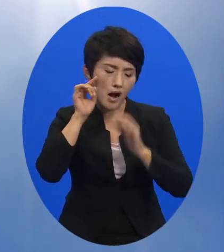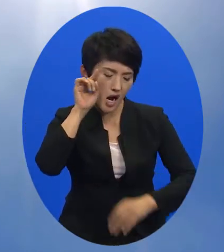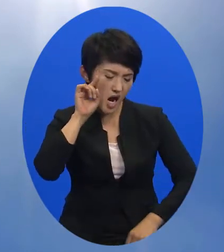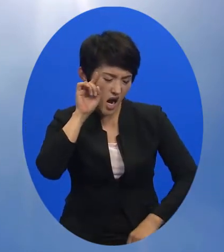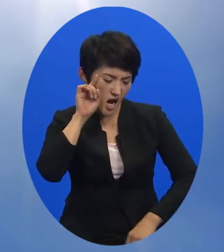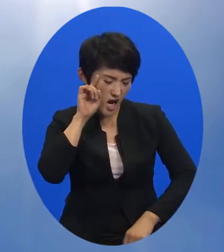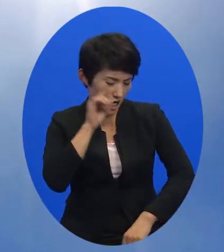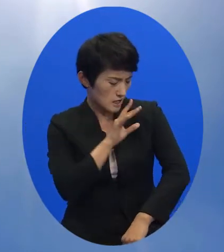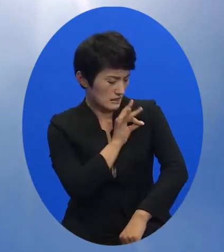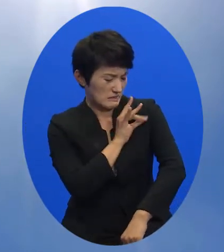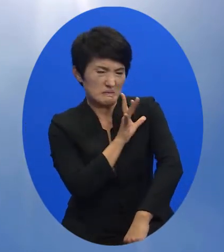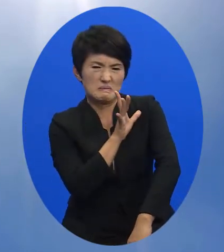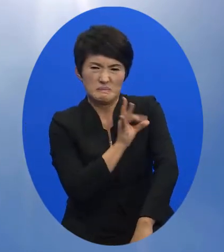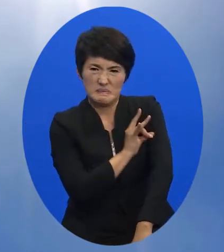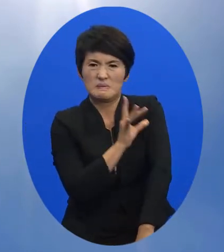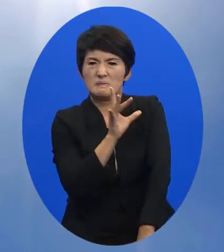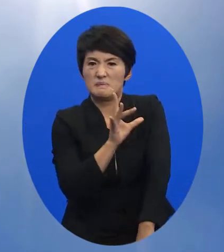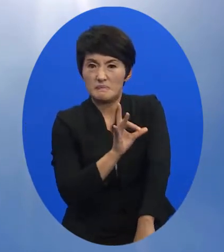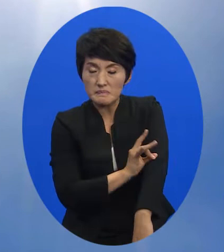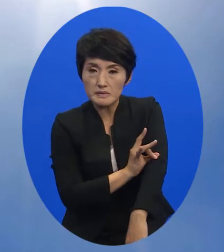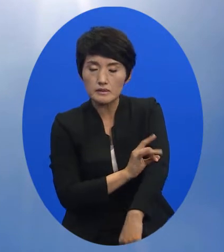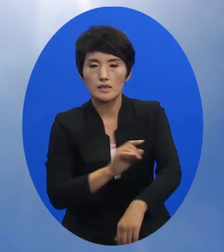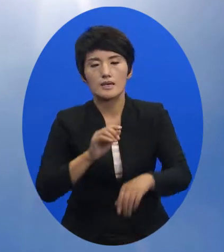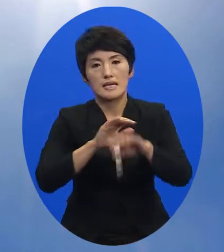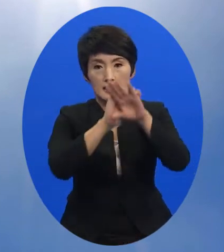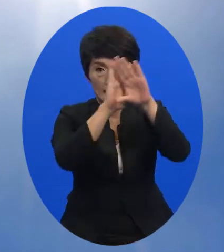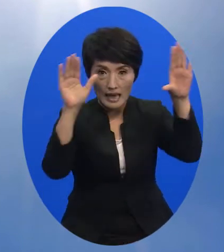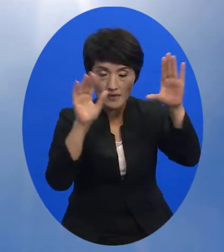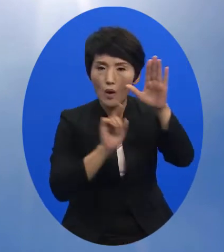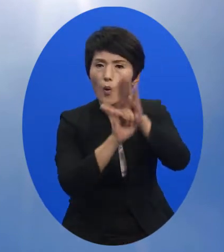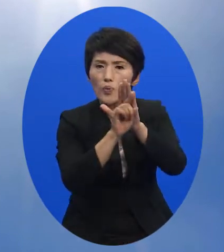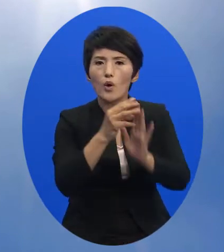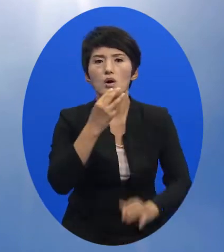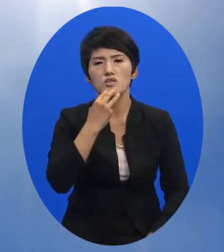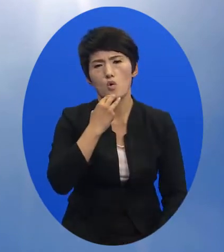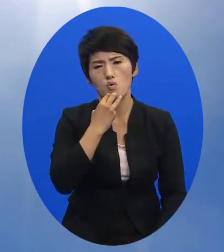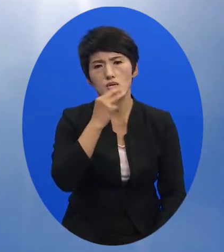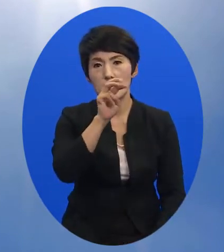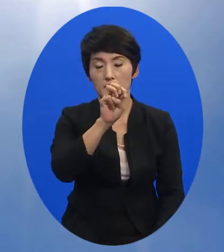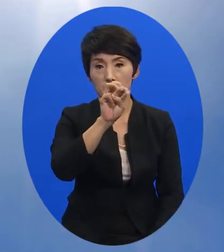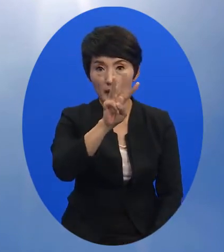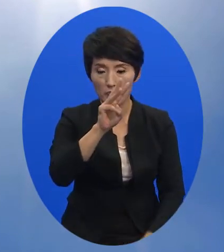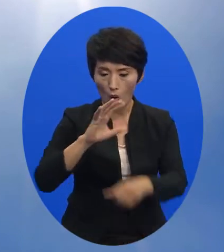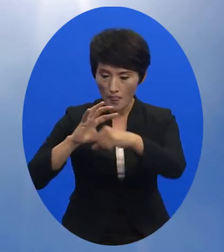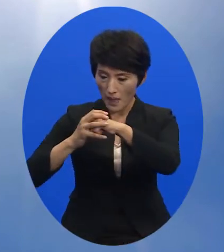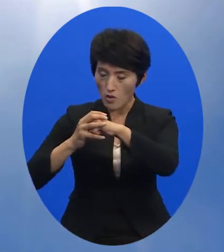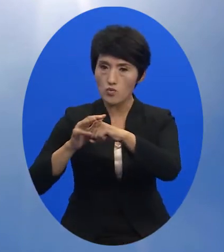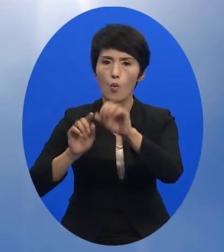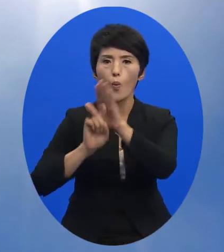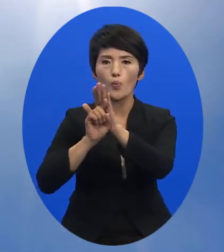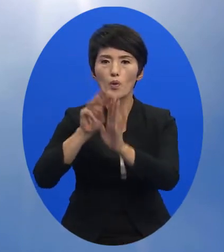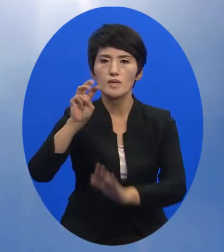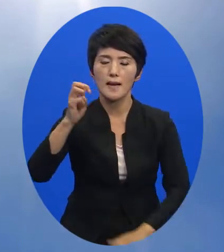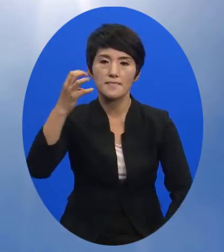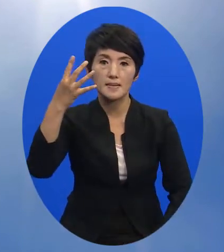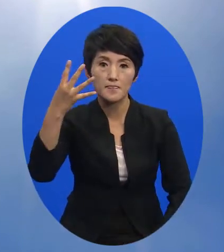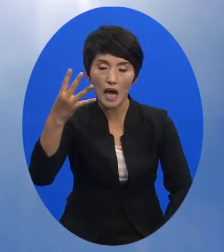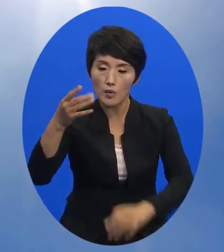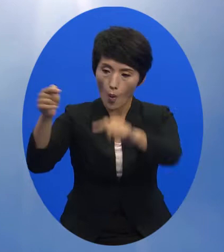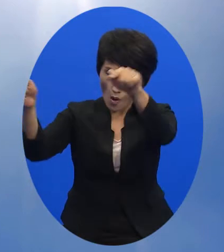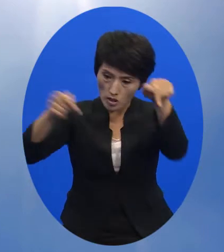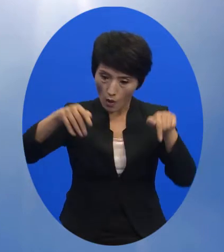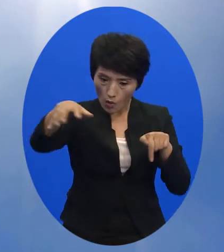이어지겠는데요. 내일 낮 최고 기온은 서울과 대전 33도, 대구는 34도까지 오르는 등